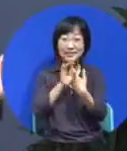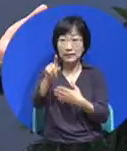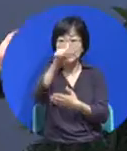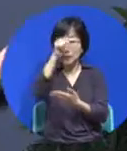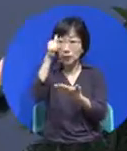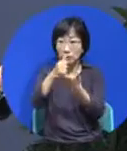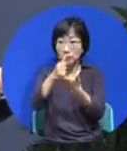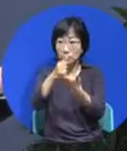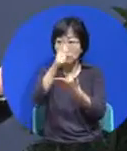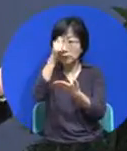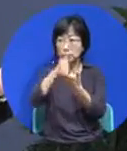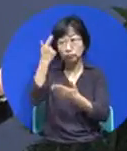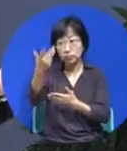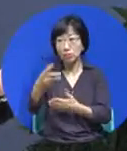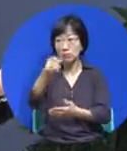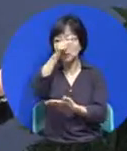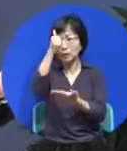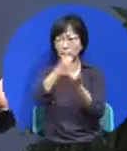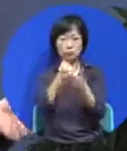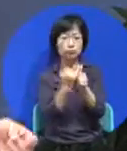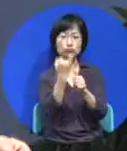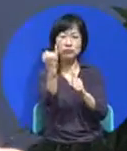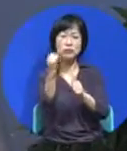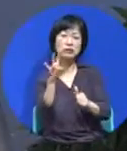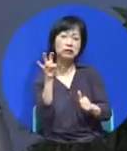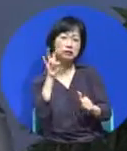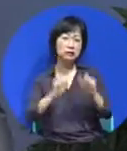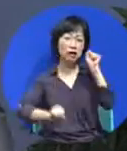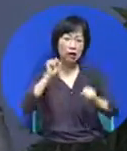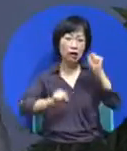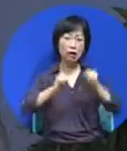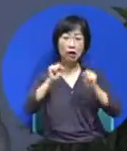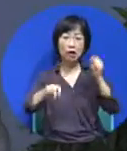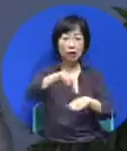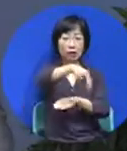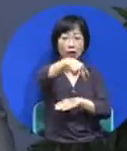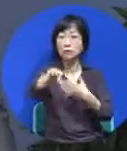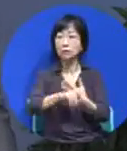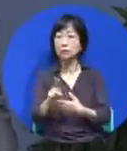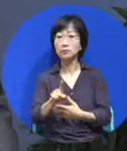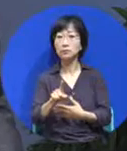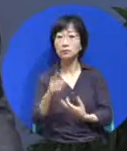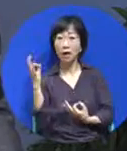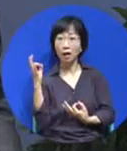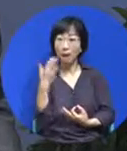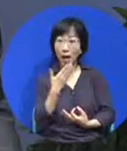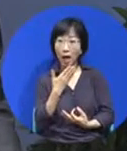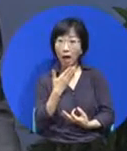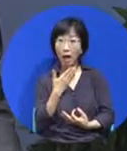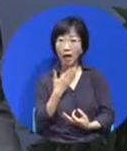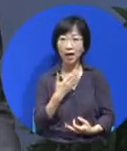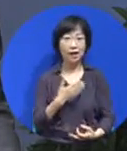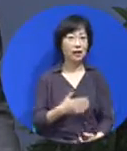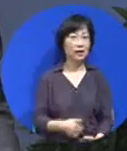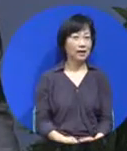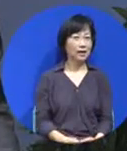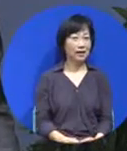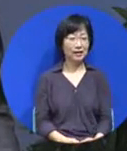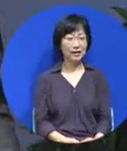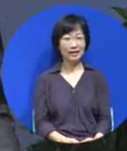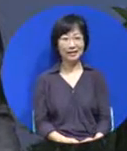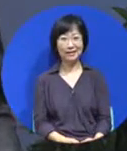돌아다니면 어떻게 되겠어요? Let's ask the elders. If your wives were going around doing the work of a prostitute, what would you do? 물어볼 필요도 없지. Of course,